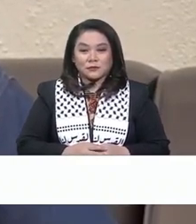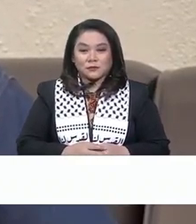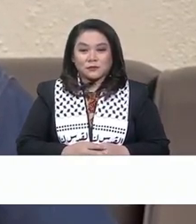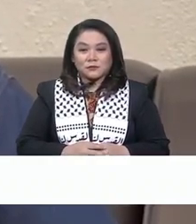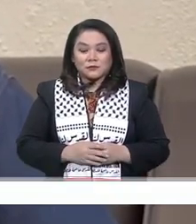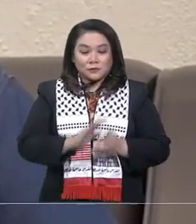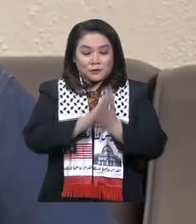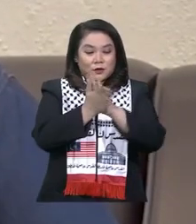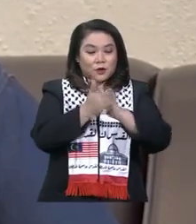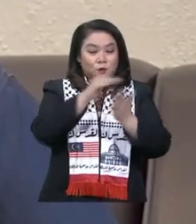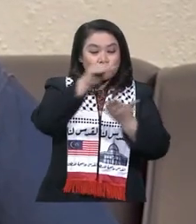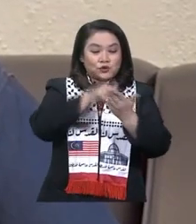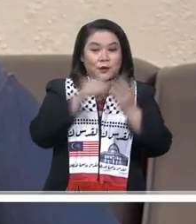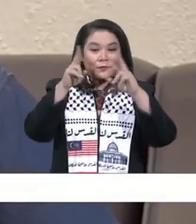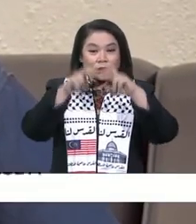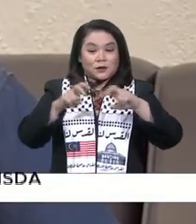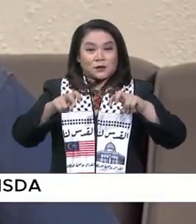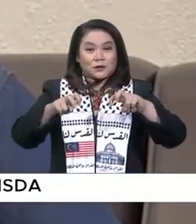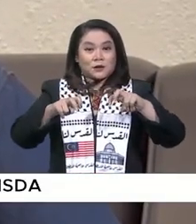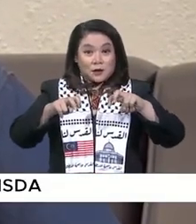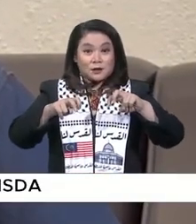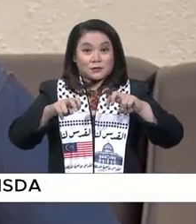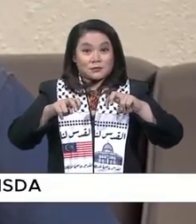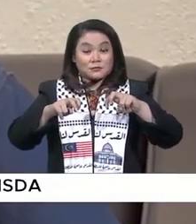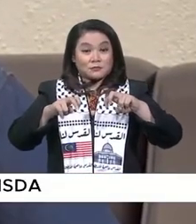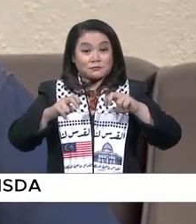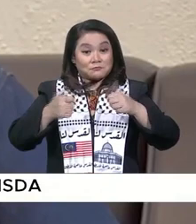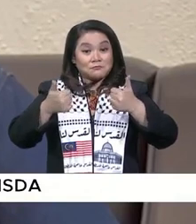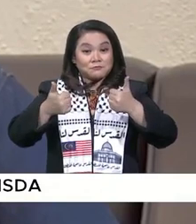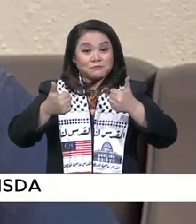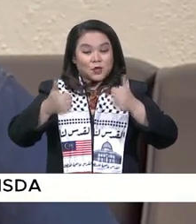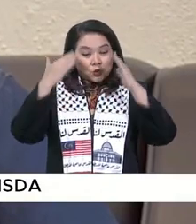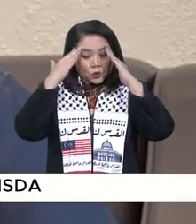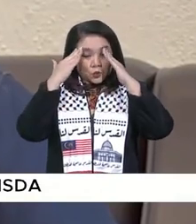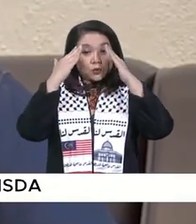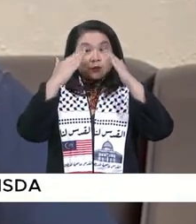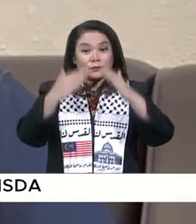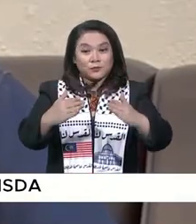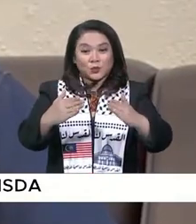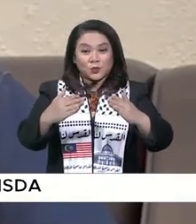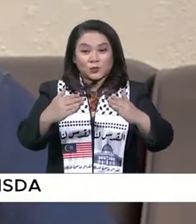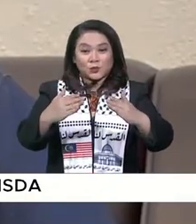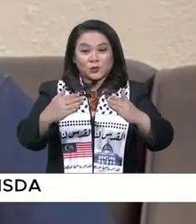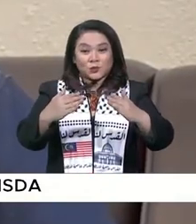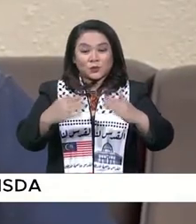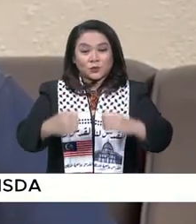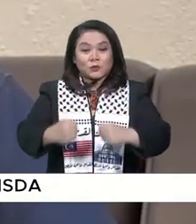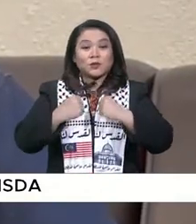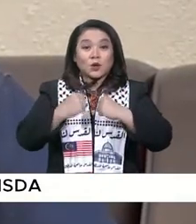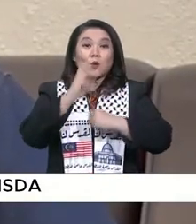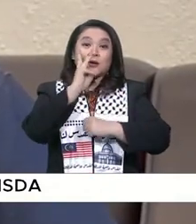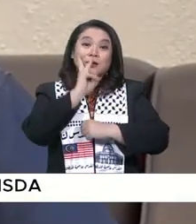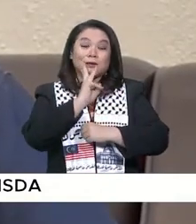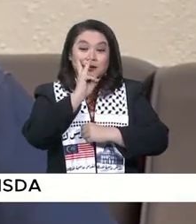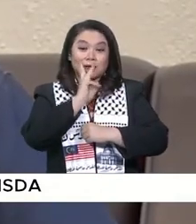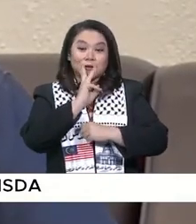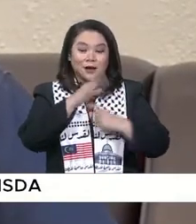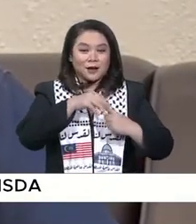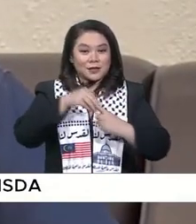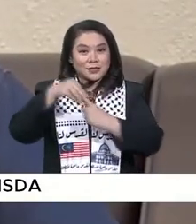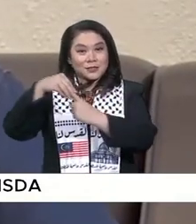menjadi pusat pendidikan terunggul yang tertumpu kepada pemerkasaan wanita,